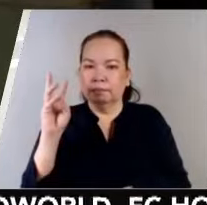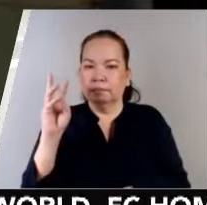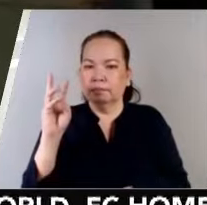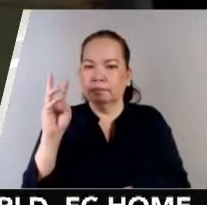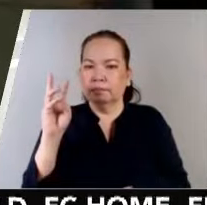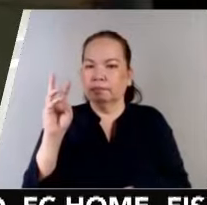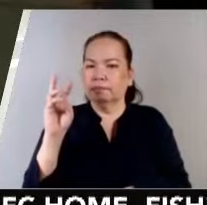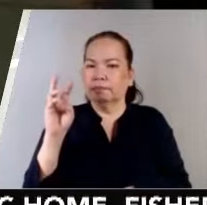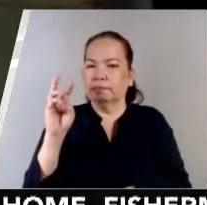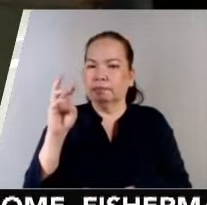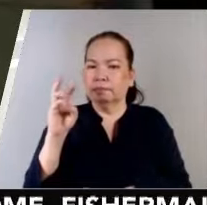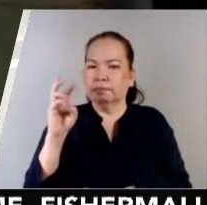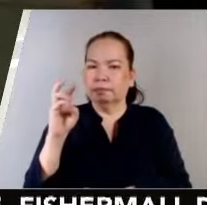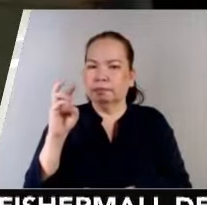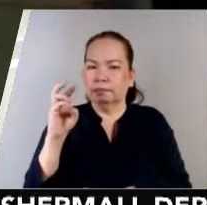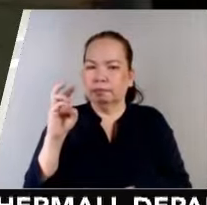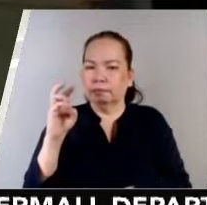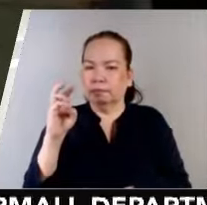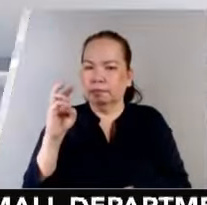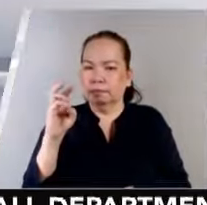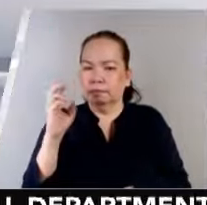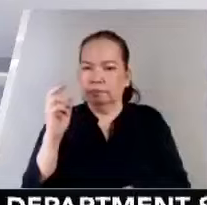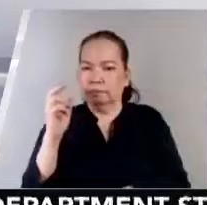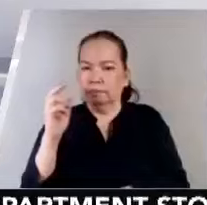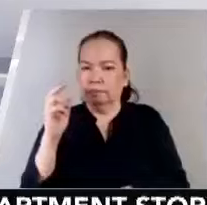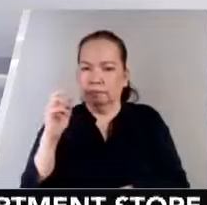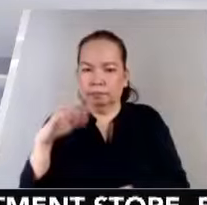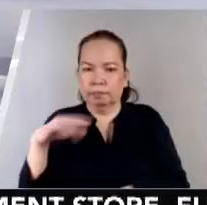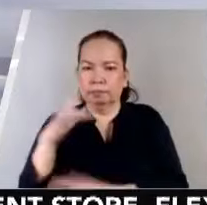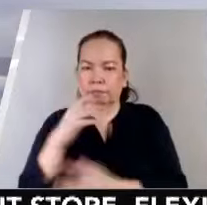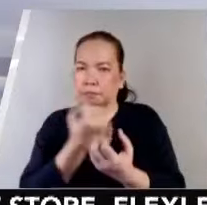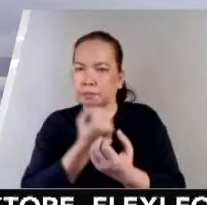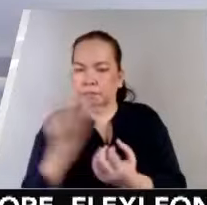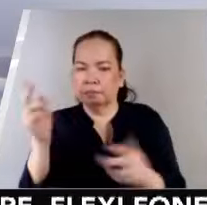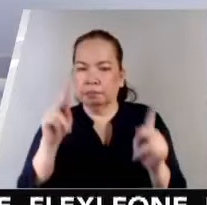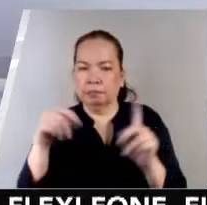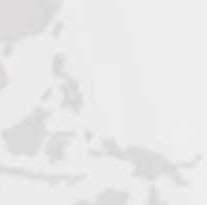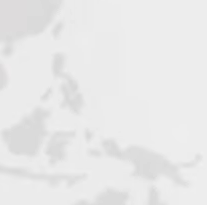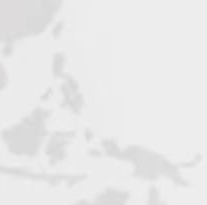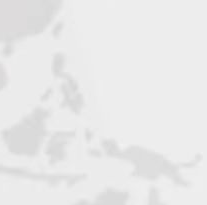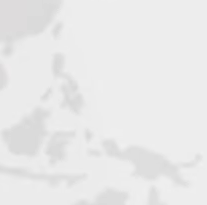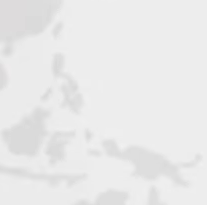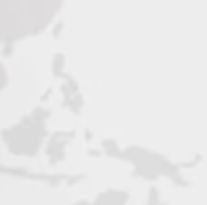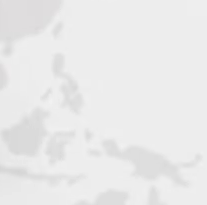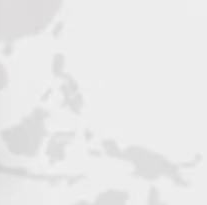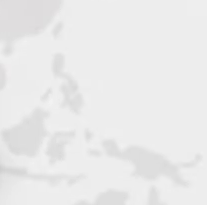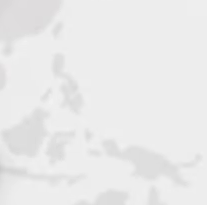sa loob ng sementeryo. Ivan, Pia? Maraming salamat, Von Aquino.